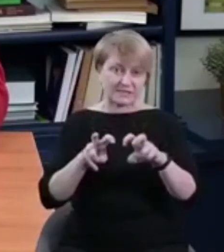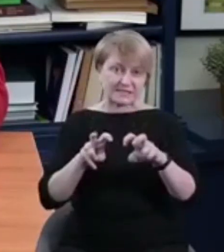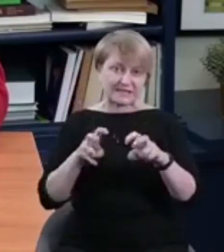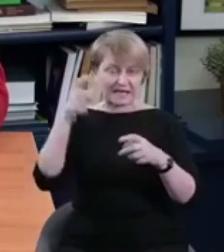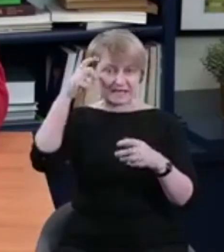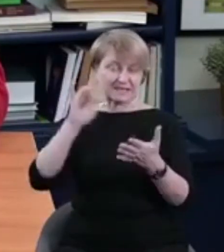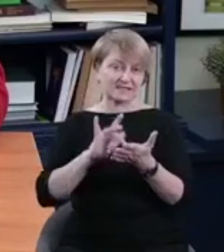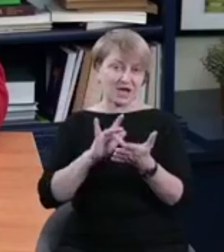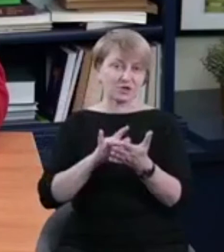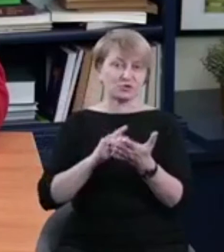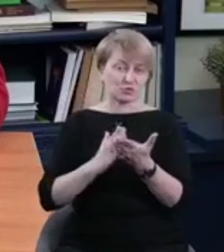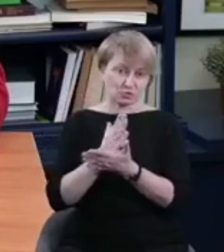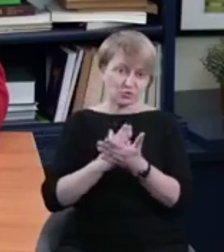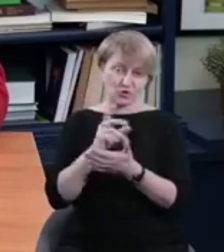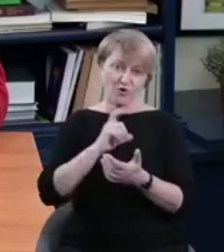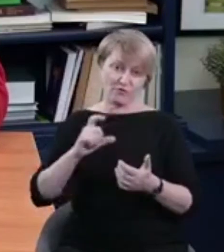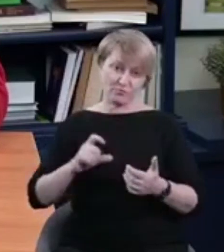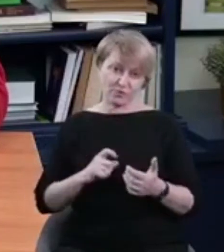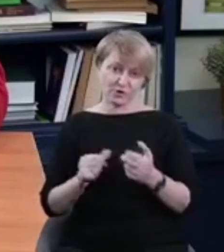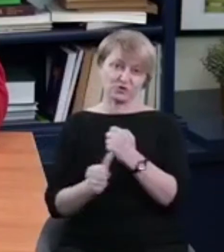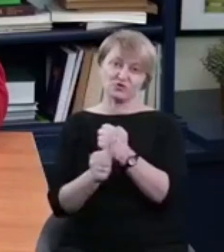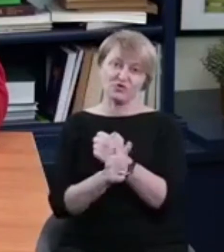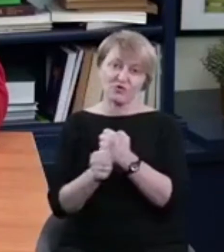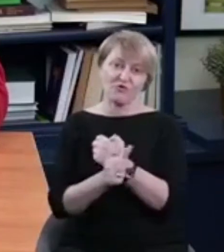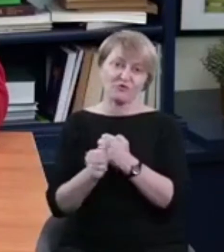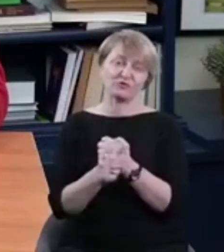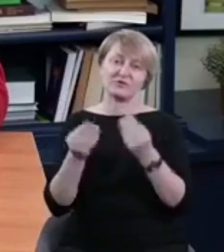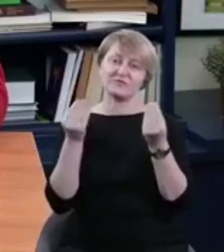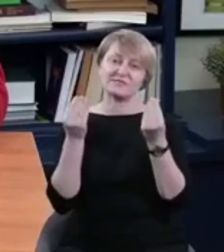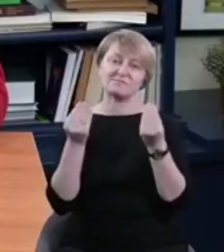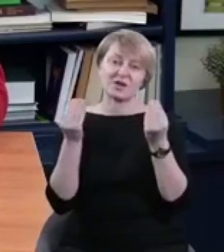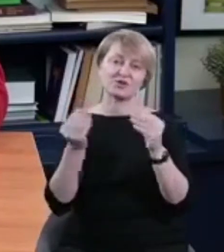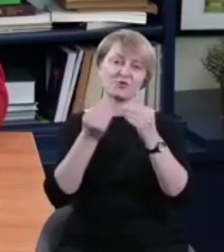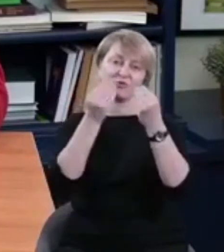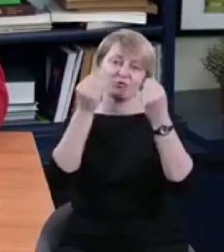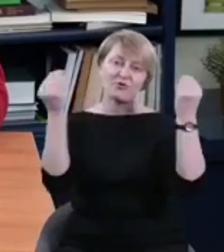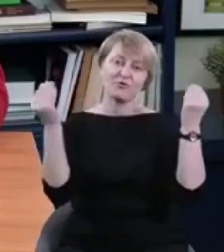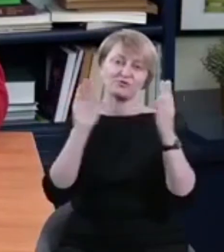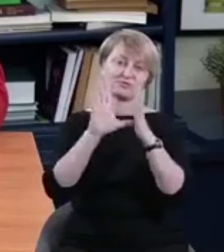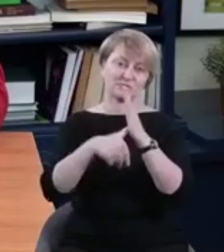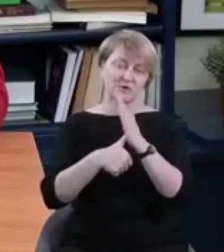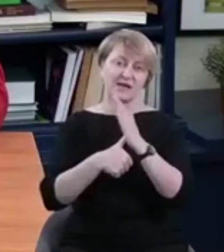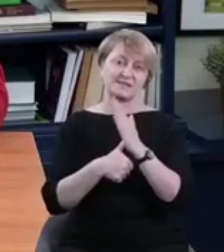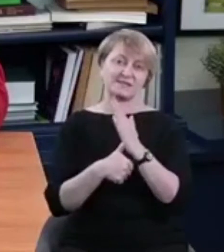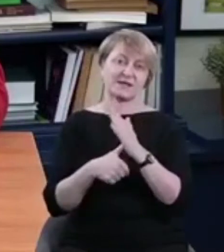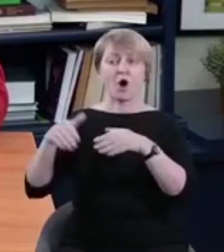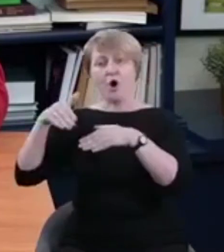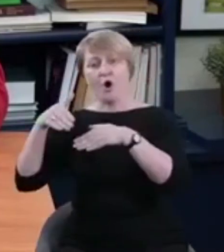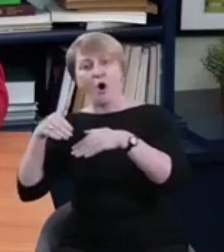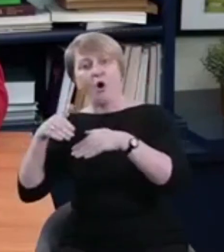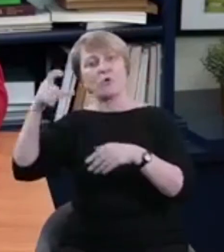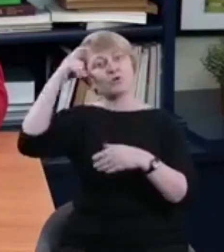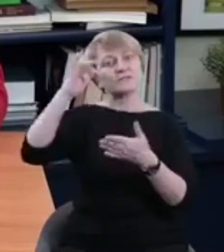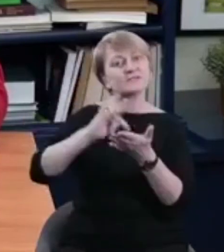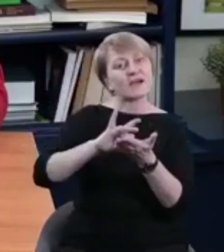biurowe też kolejny dowód na fantastyczną rewitalizacją centrum środkowe więc więc